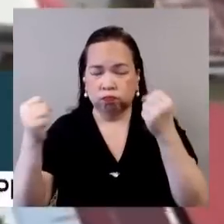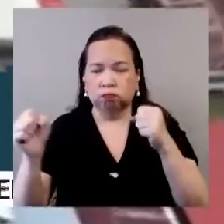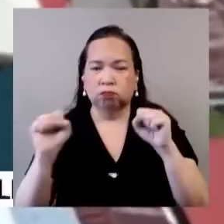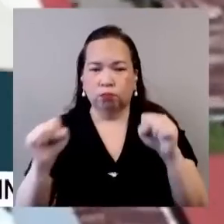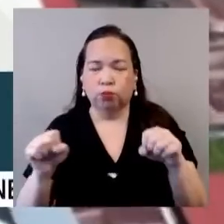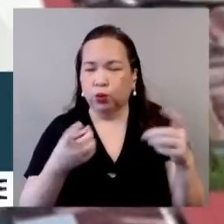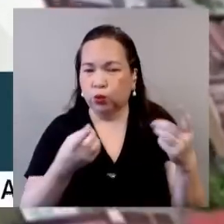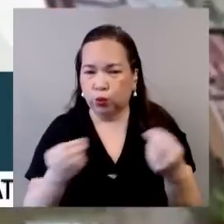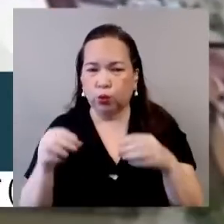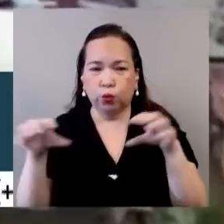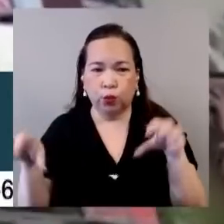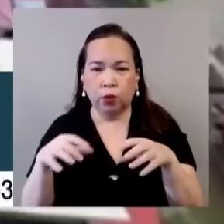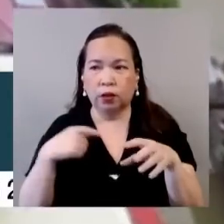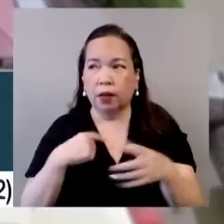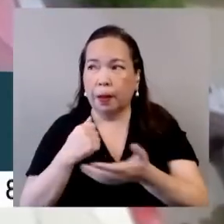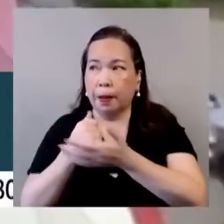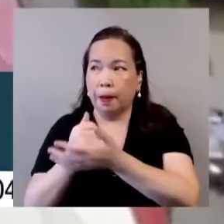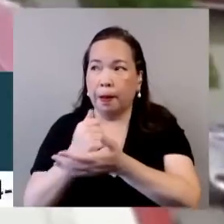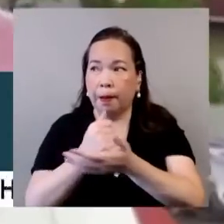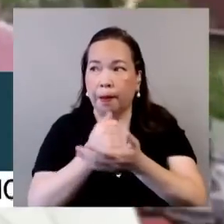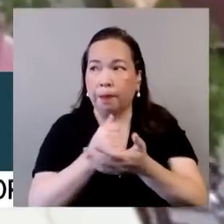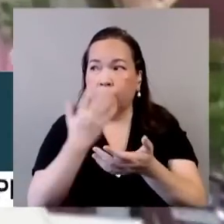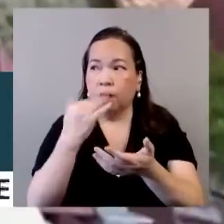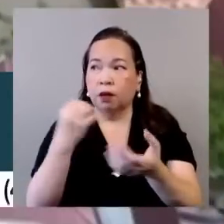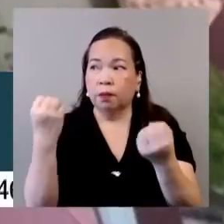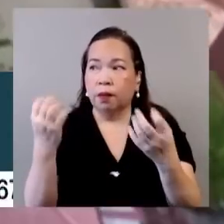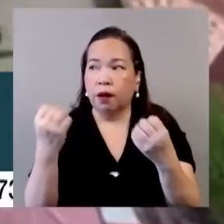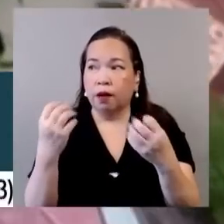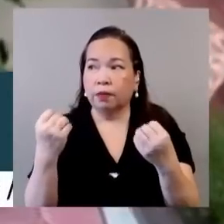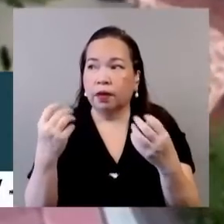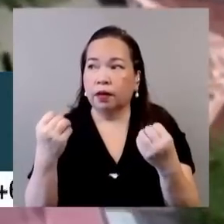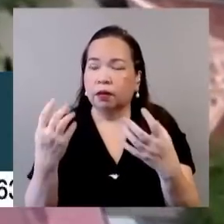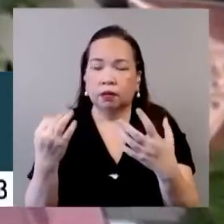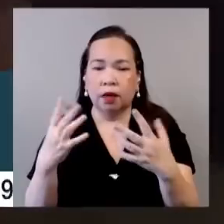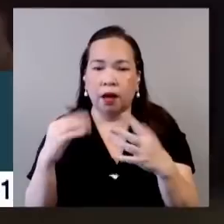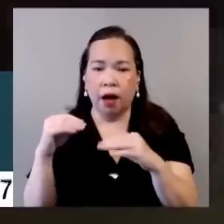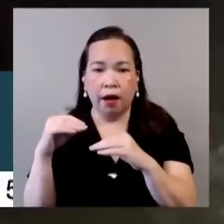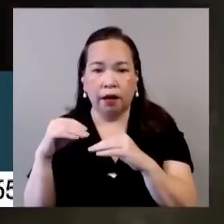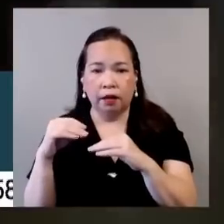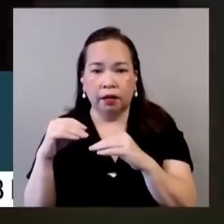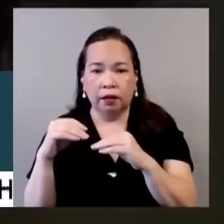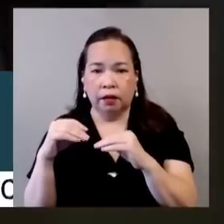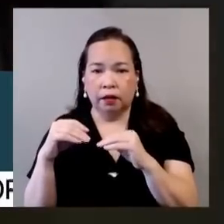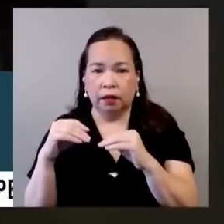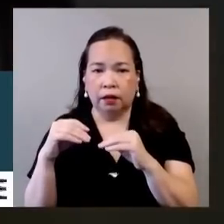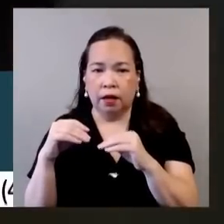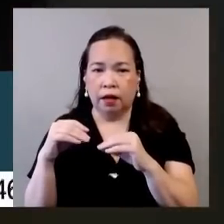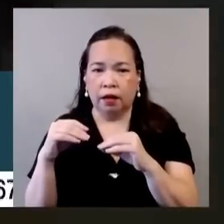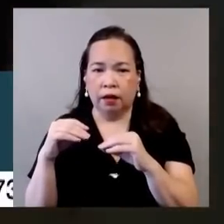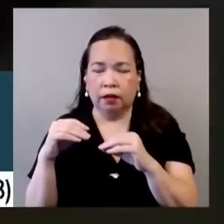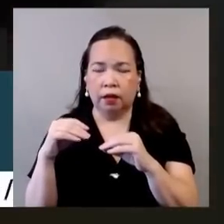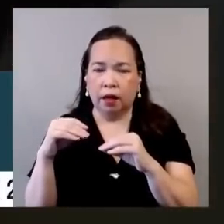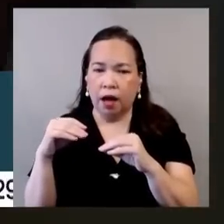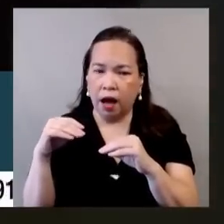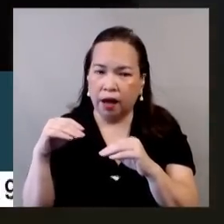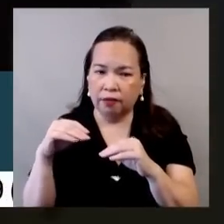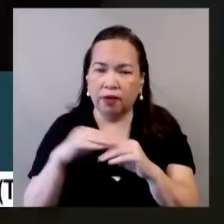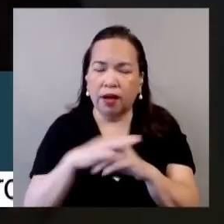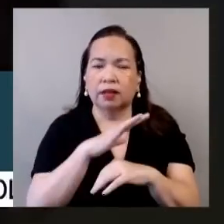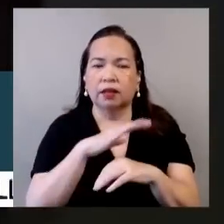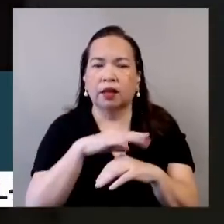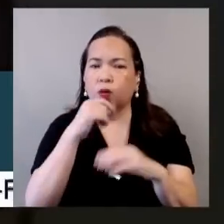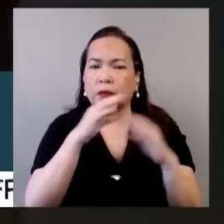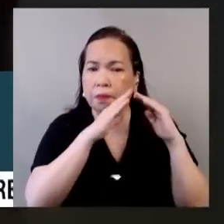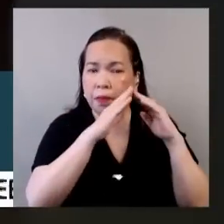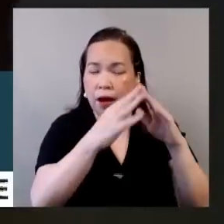makatulong po tayo kasi marami rin po talagang affected na mga hindi lang po yung mga bahayan, pati po yung agriculture po